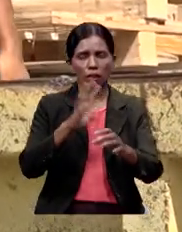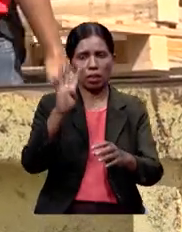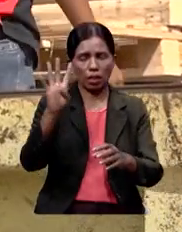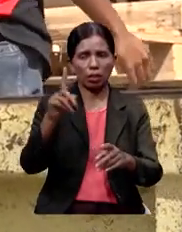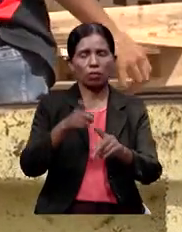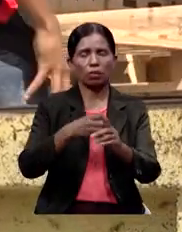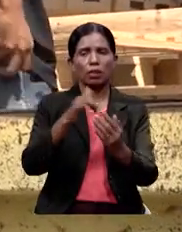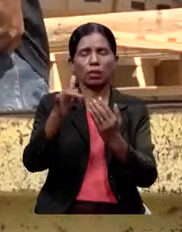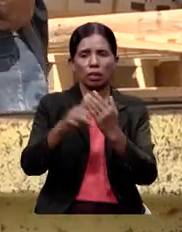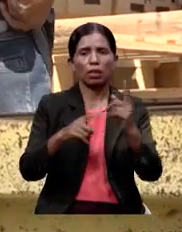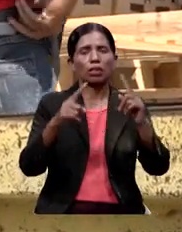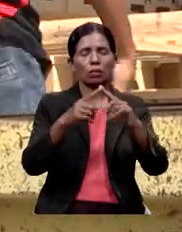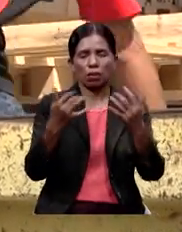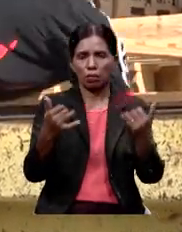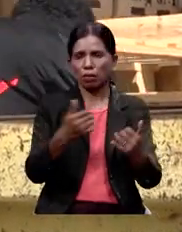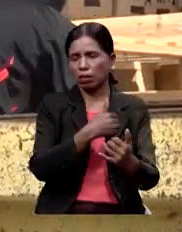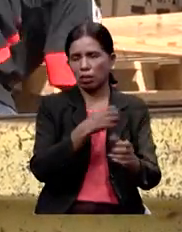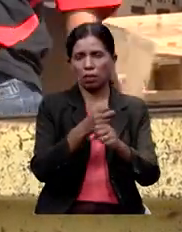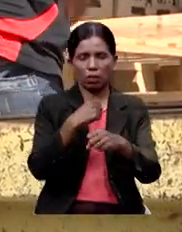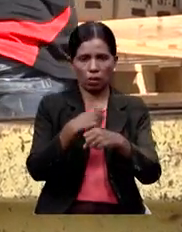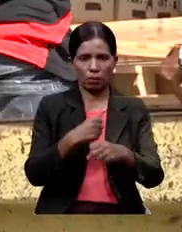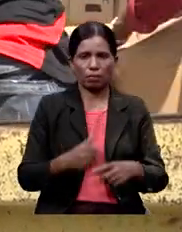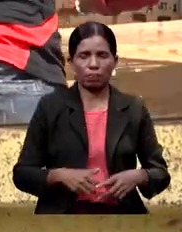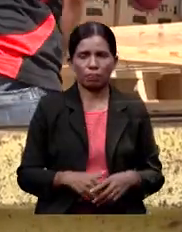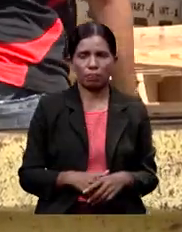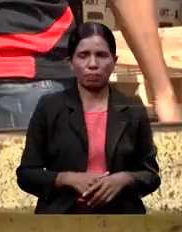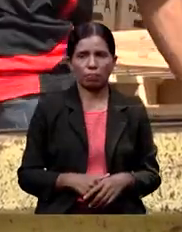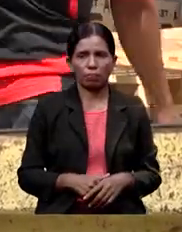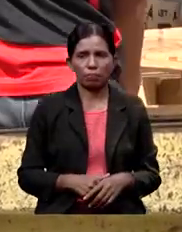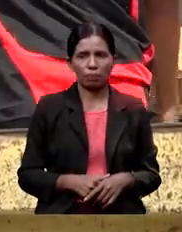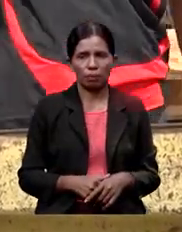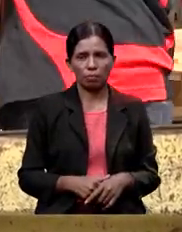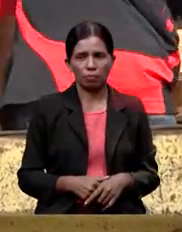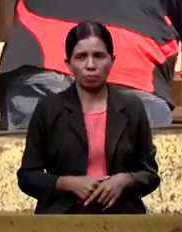Janeiro, mai betu agora la realiza. Celina Lopez, Dilma Suzeti, Ziemen.